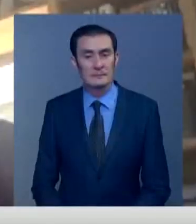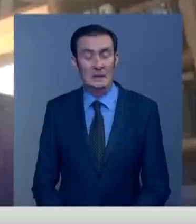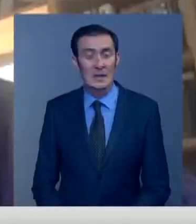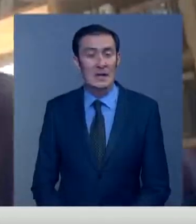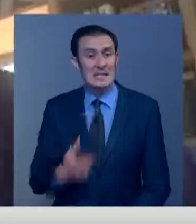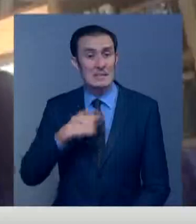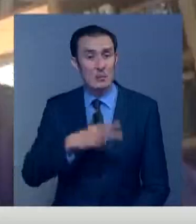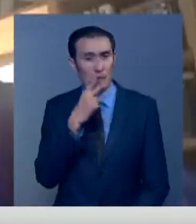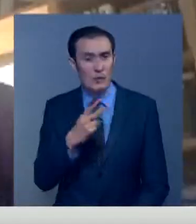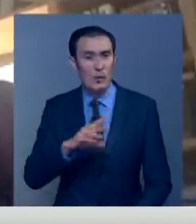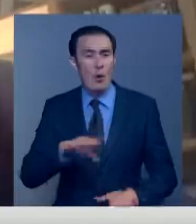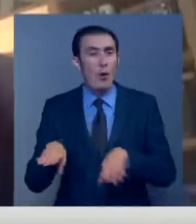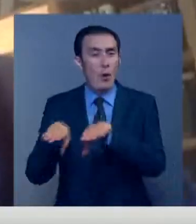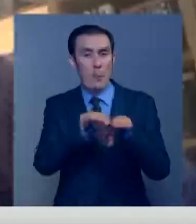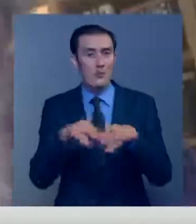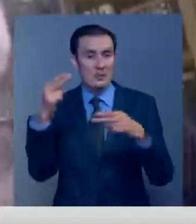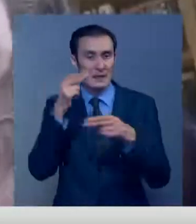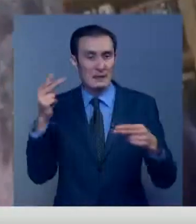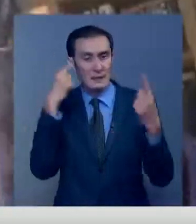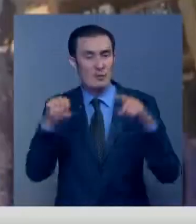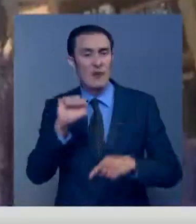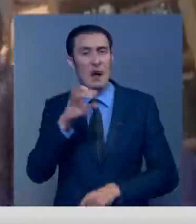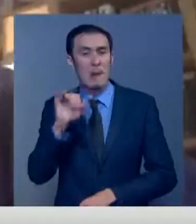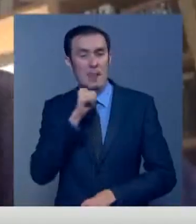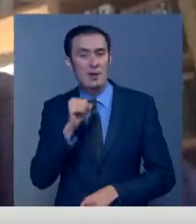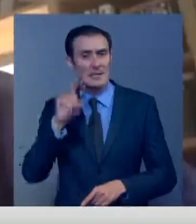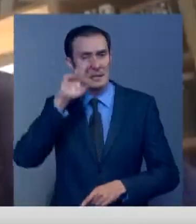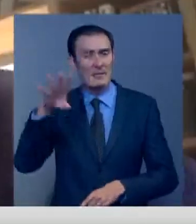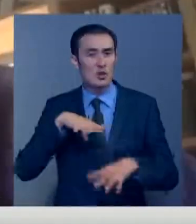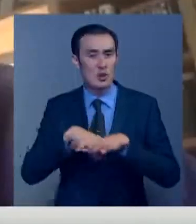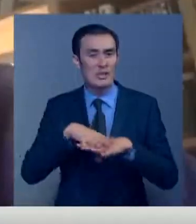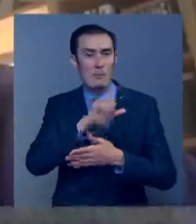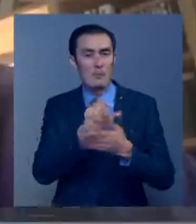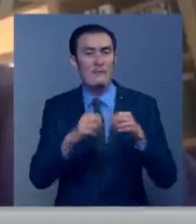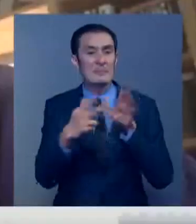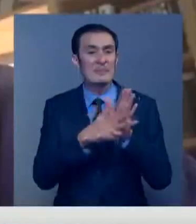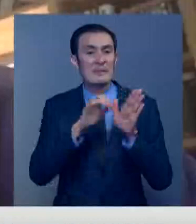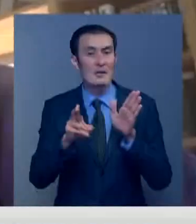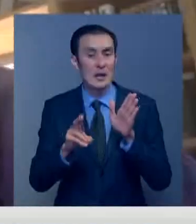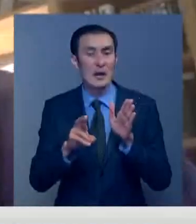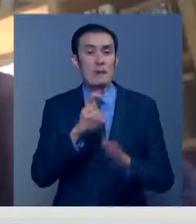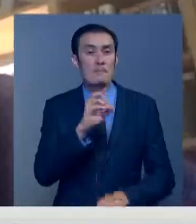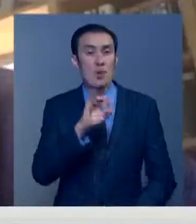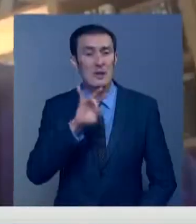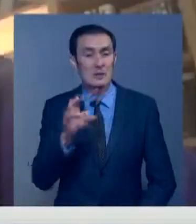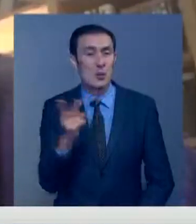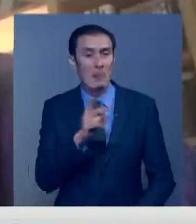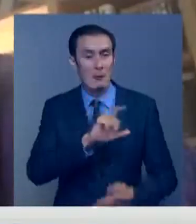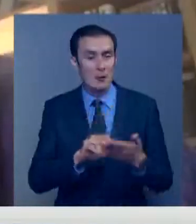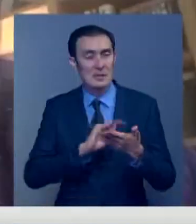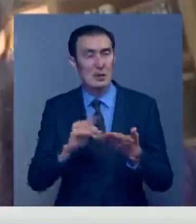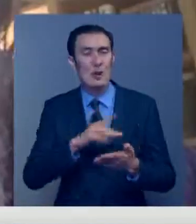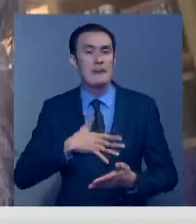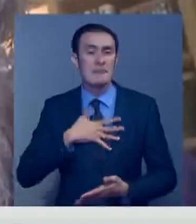Для себя я увидел общность тем в творчестве Абая и знаменитого шотландского поэта 18 века Роберта Бёрнса. Оба поэта писали